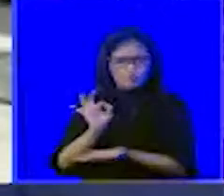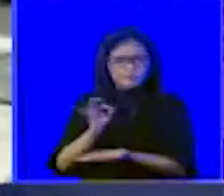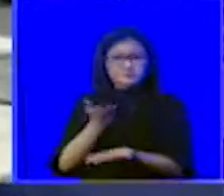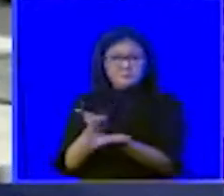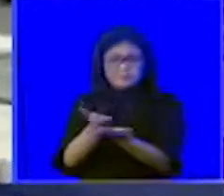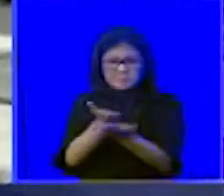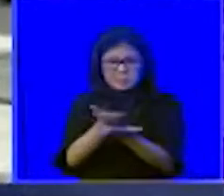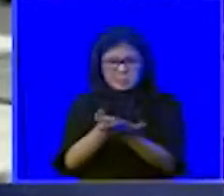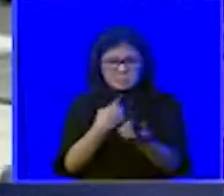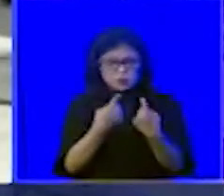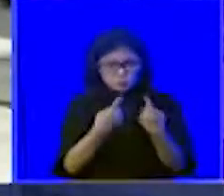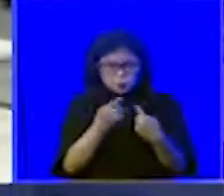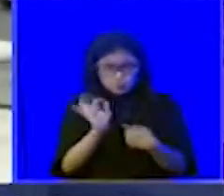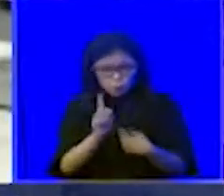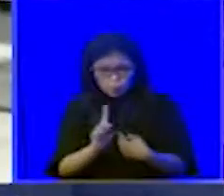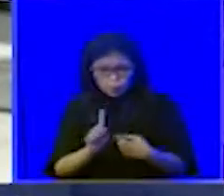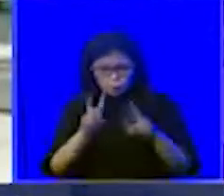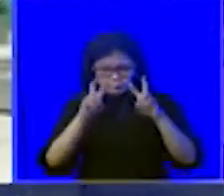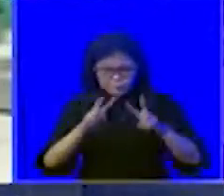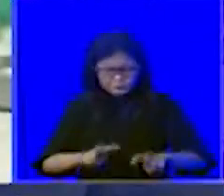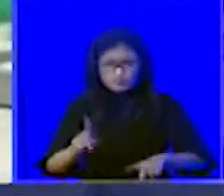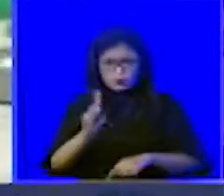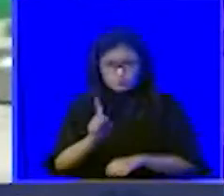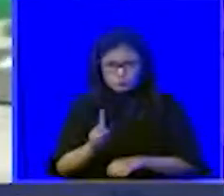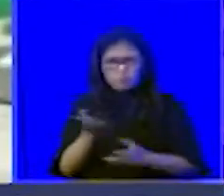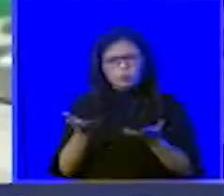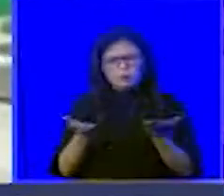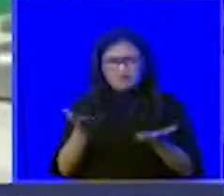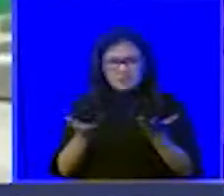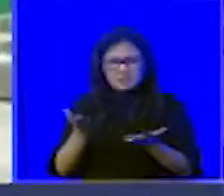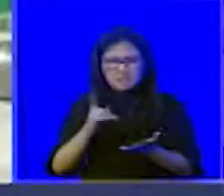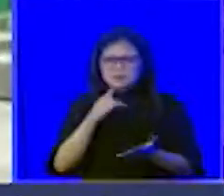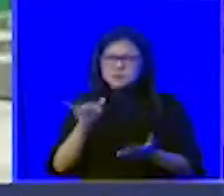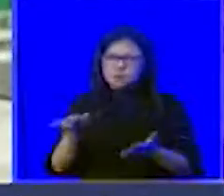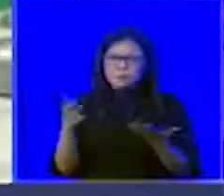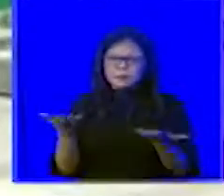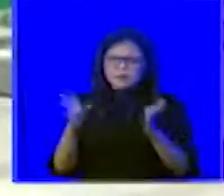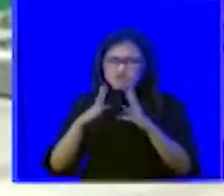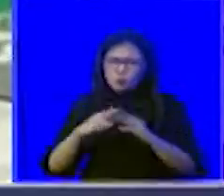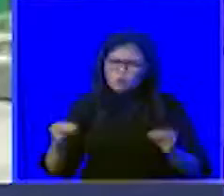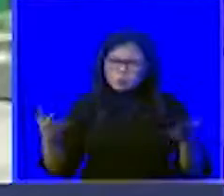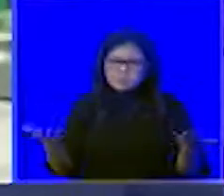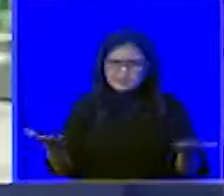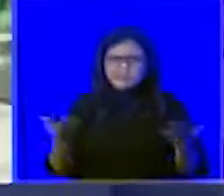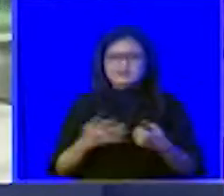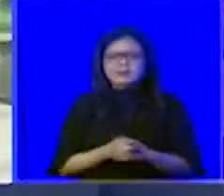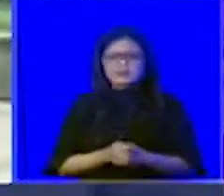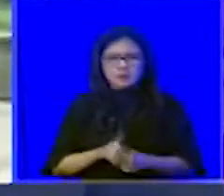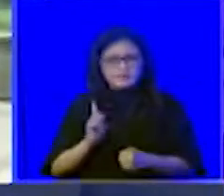dikaji kira-kira seperti apa ya ke depan gitu, solusinya gitu ya. Karena ini